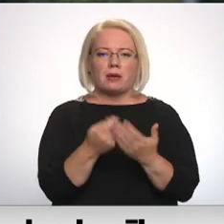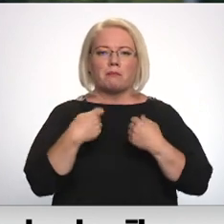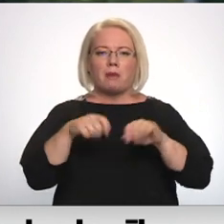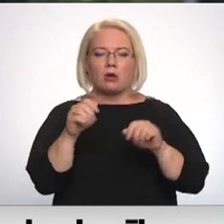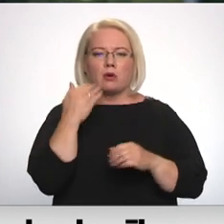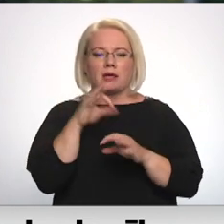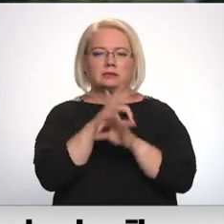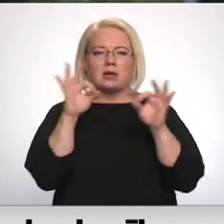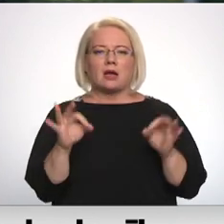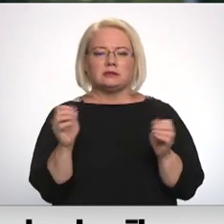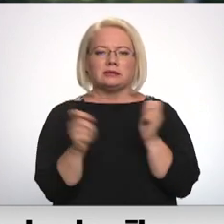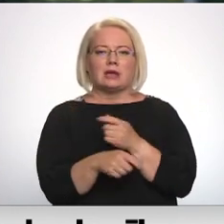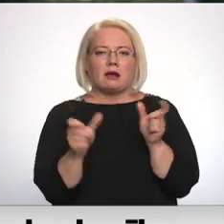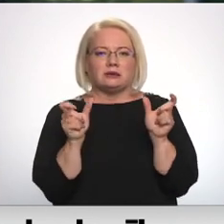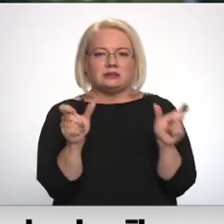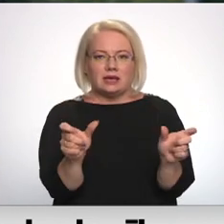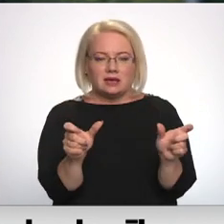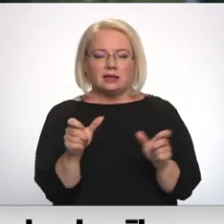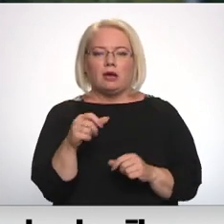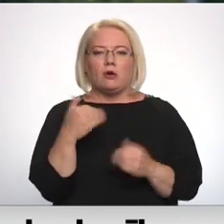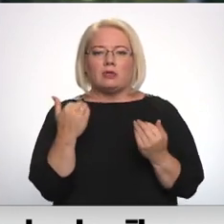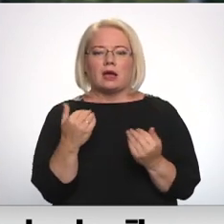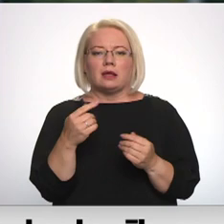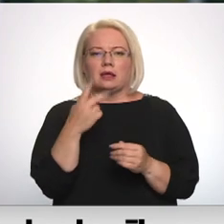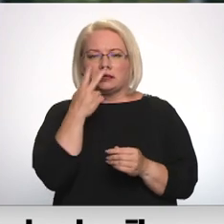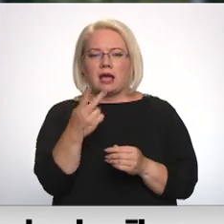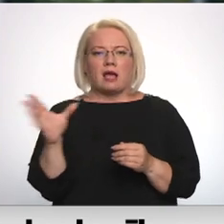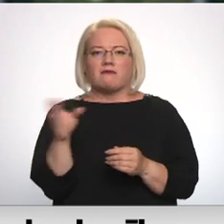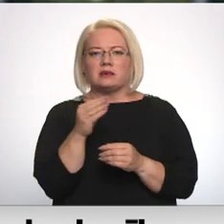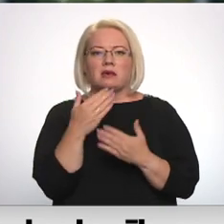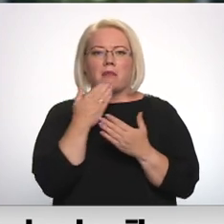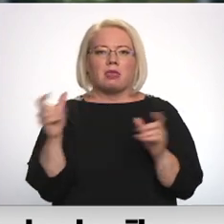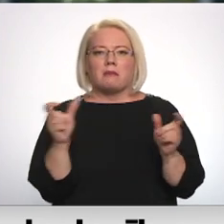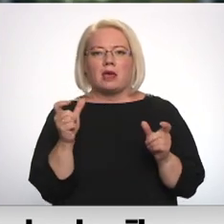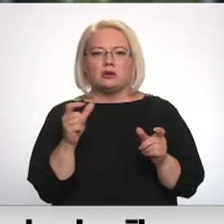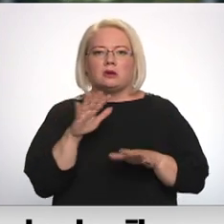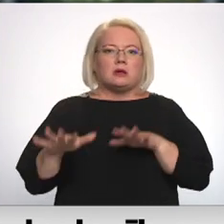stājas sākās sankcijas, un tāpēc ir tāds, tā kā pēdējā brīža skrējiens, pirms šis loks aizsādzās. Cietu.